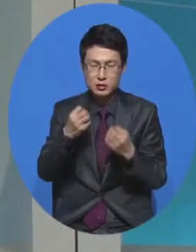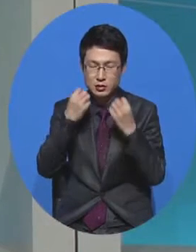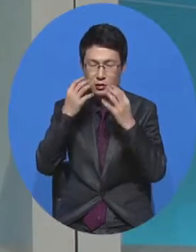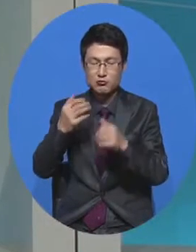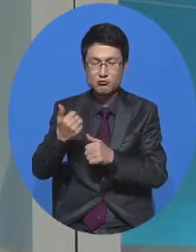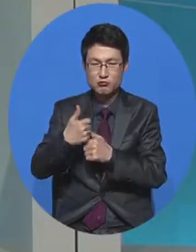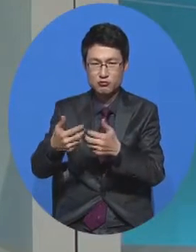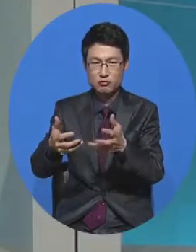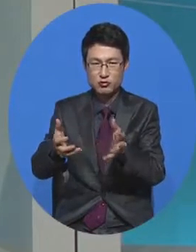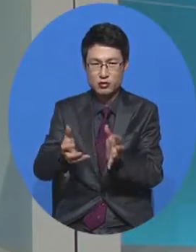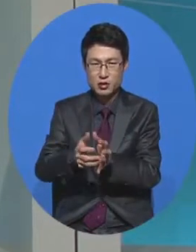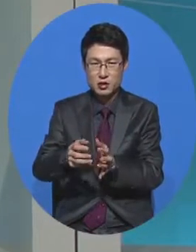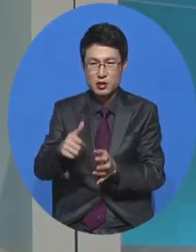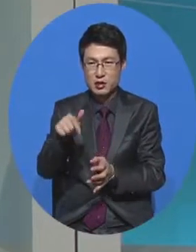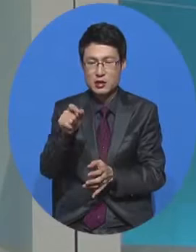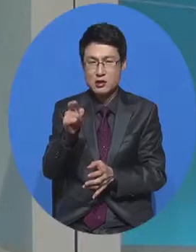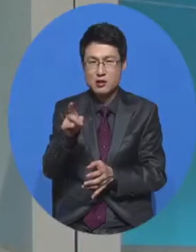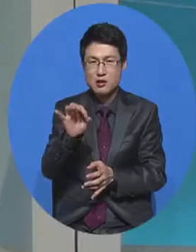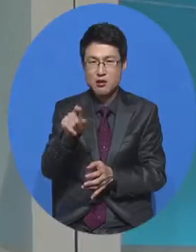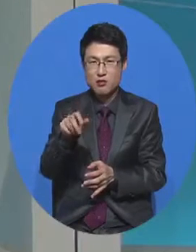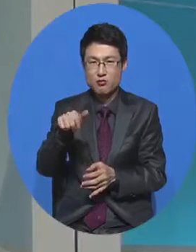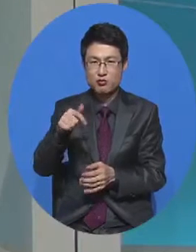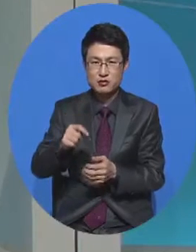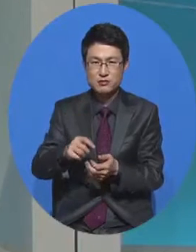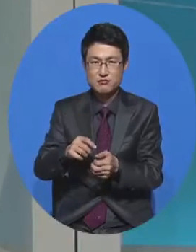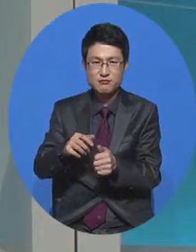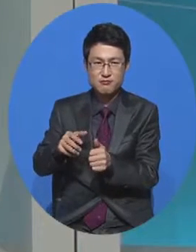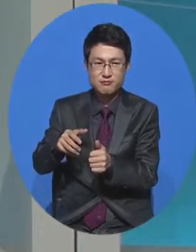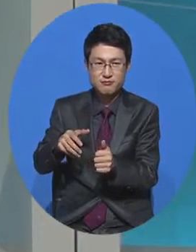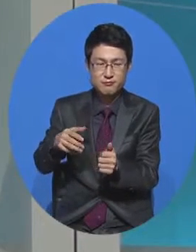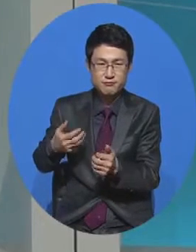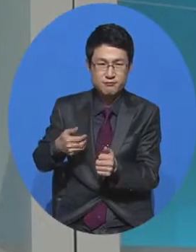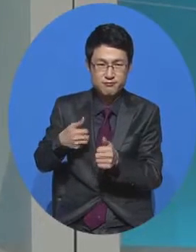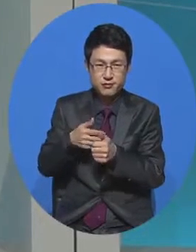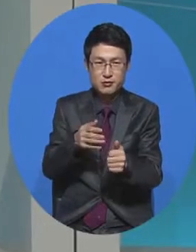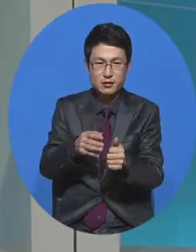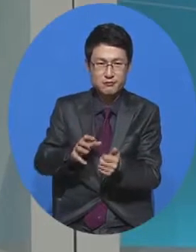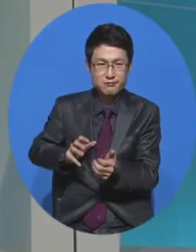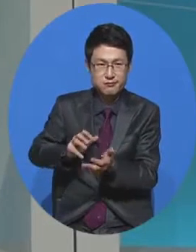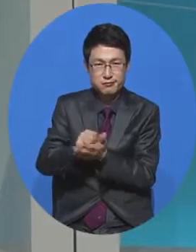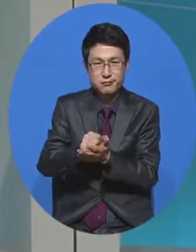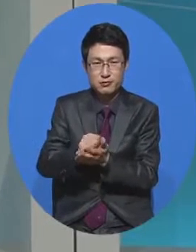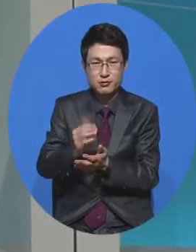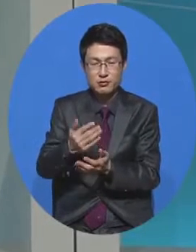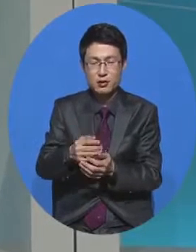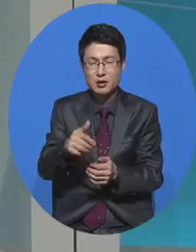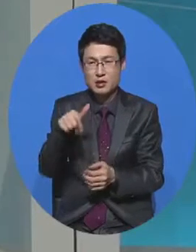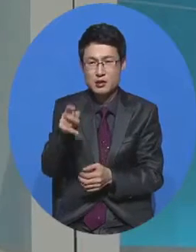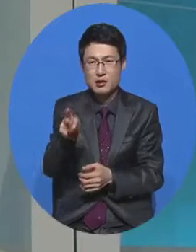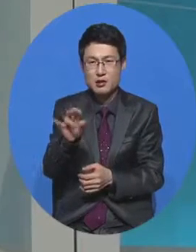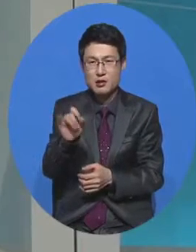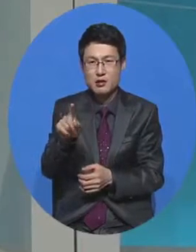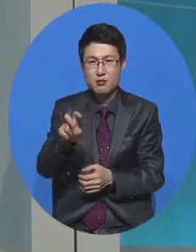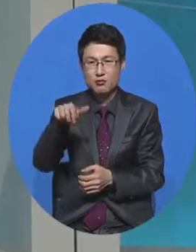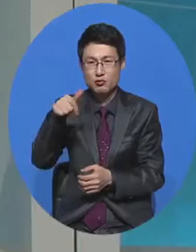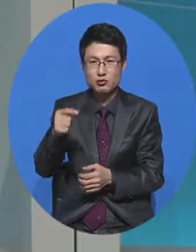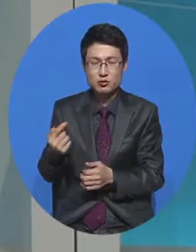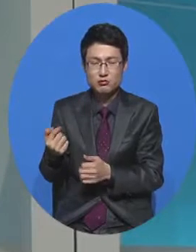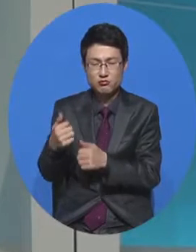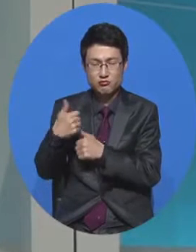개념을 개 연구를 간게 투입 에서 과잉 진압했다 4 어 그러니깐 개 0 군이 진주에서